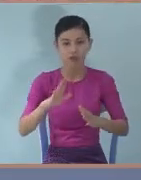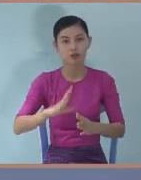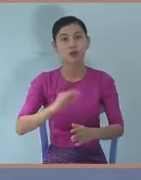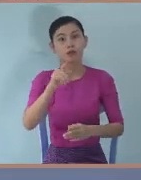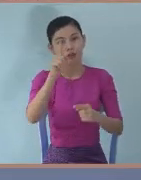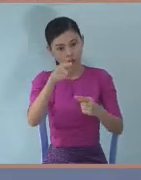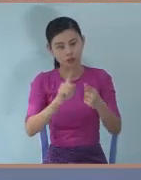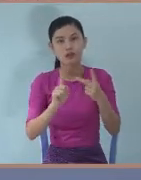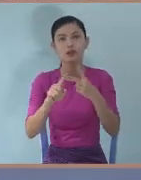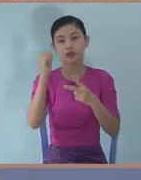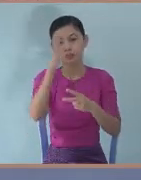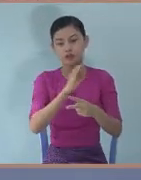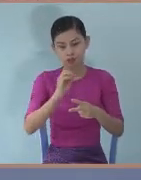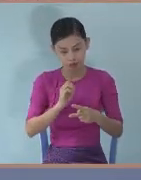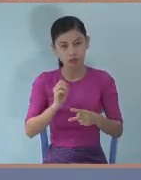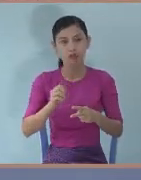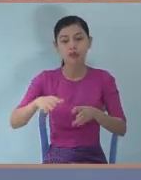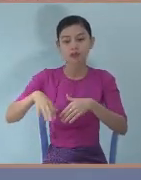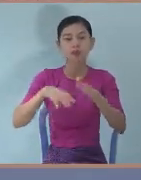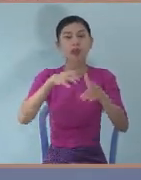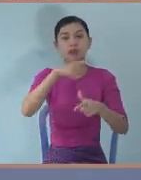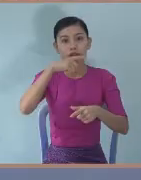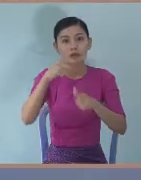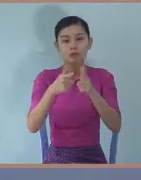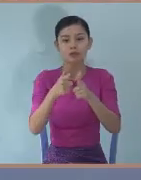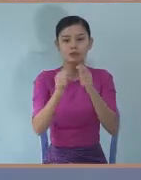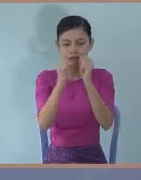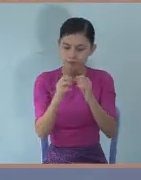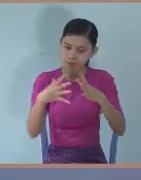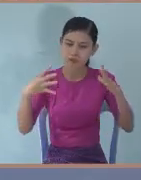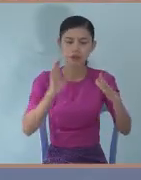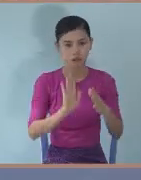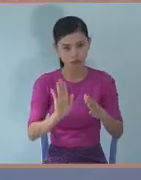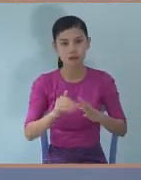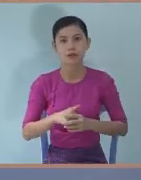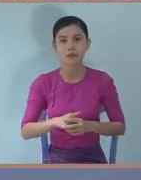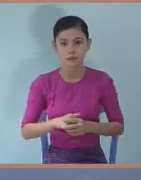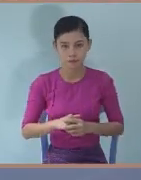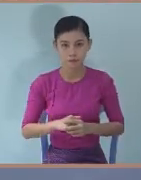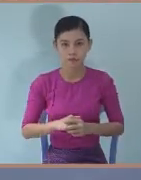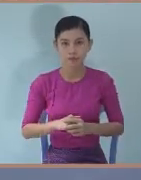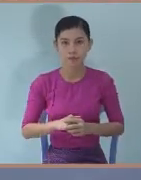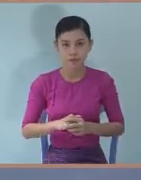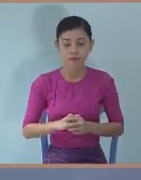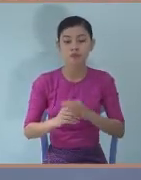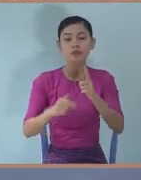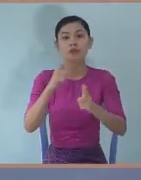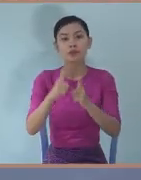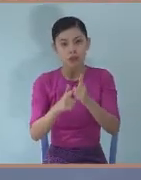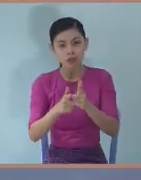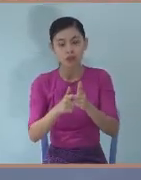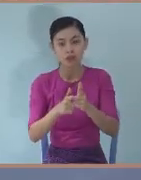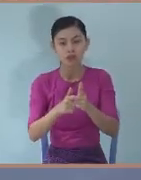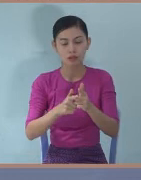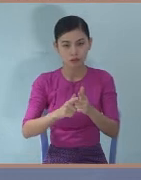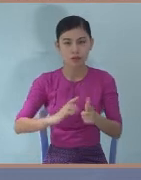တို့စကိုင်းတိုင်းနဲ့အချင်းချင်းတွေမှာကျွန်တော်ချမ်းမြေမျိုးအများစုနေထိုင်တာဖြစ်တဲ့အတွက်ကြောင့်မို့ကျွန်တော်ချမ်းမြေမျိုးအစားအမျိုးဖြစ်နေတယ်ကွဲနေတယ်အဲ